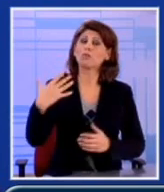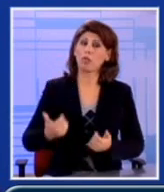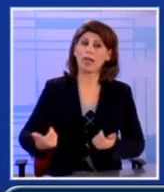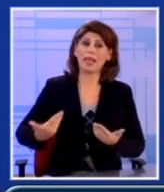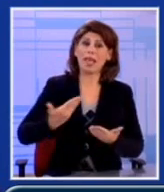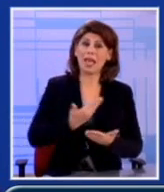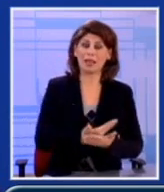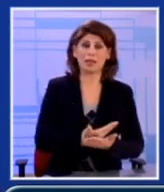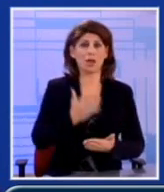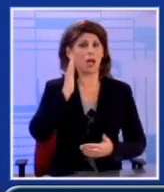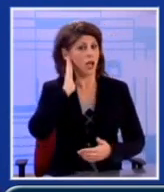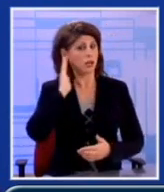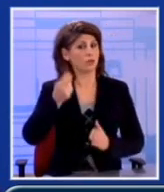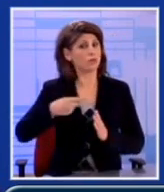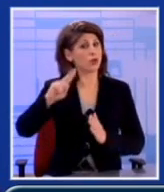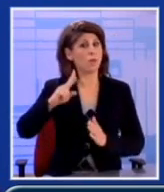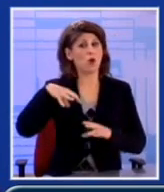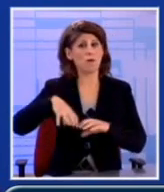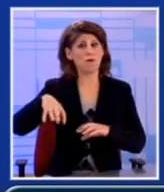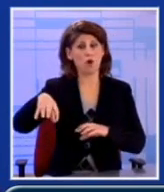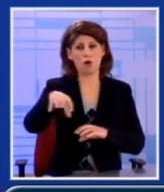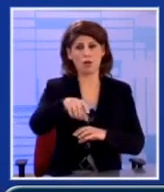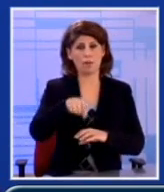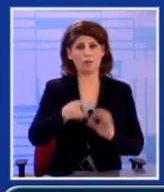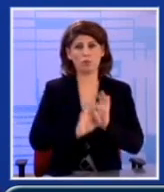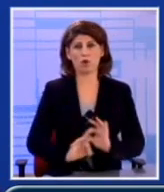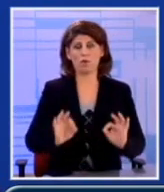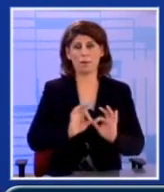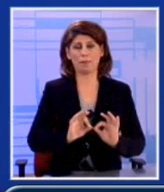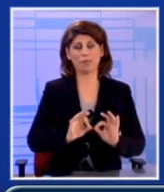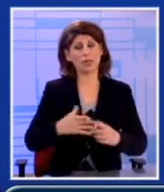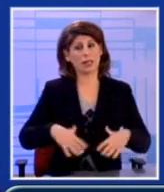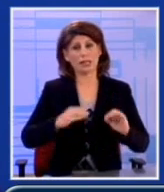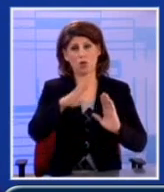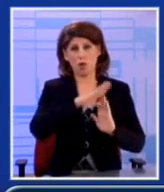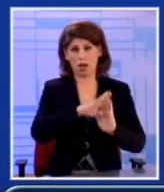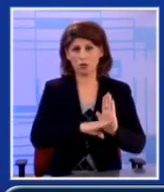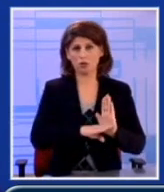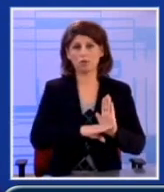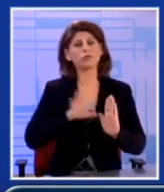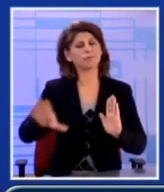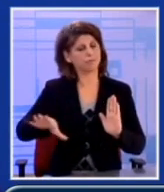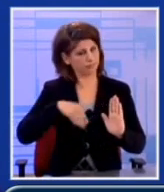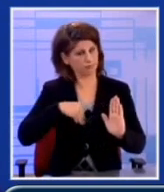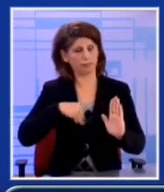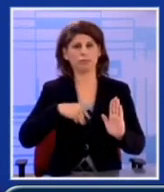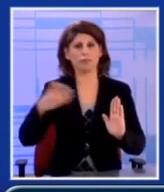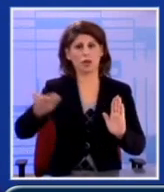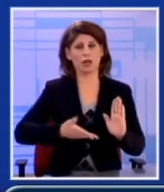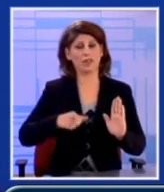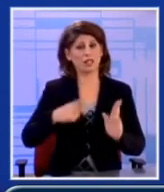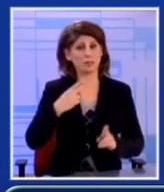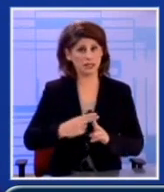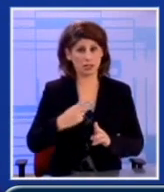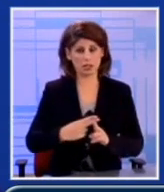αιτήματα ακρόασης περισσότερων φορέων από αυτούς που προβλέπει καταρχήν ο κανονισμός, θα γίνονται δεκτά. Έχει